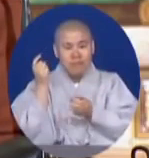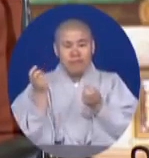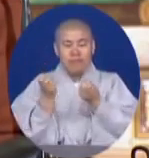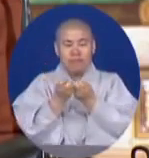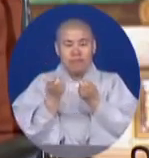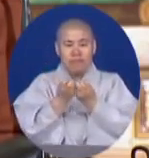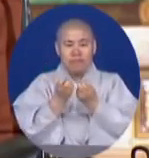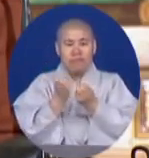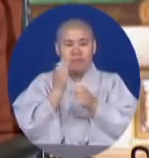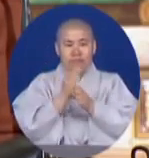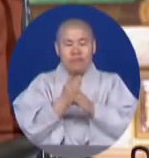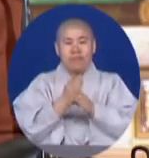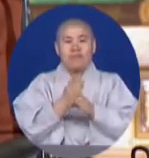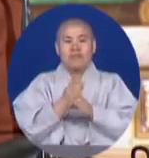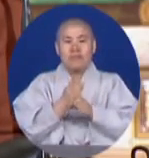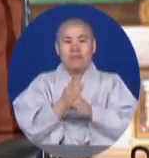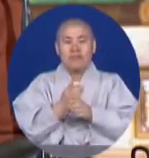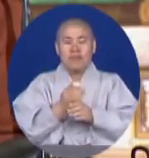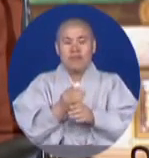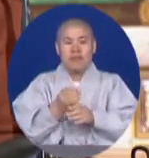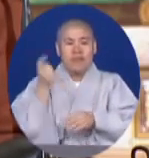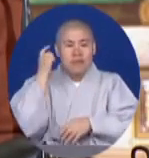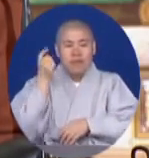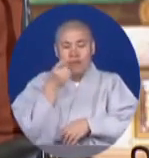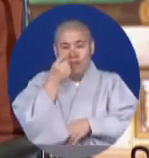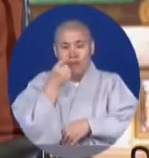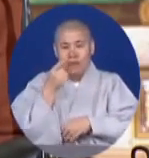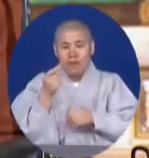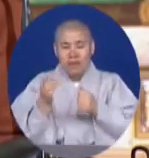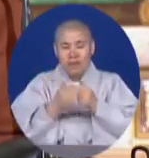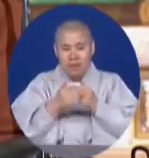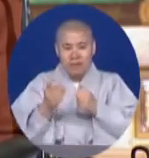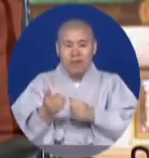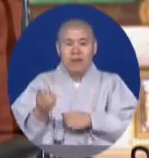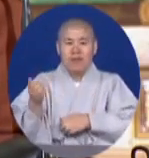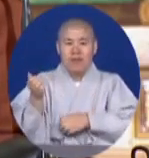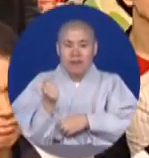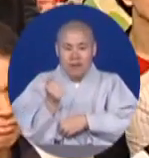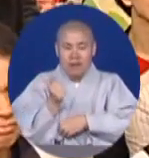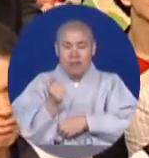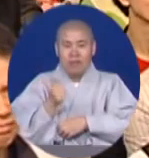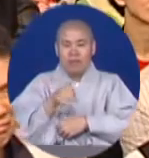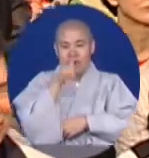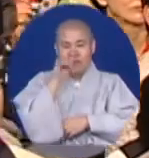방법이에요. 듣고 배웠으면 간직해야 되죠. 잃어버리지 말고.